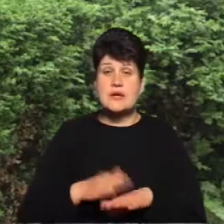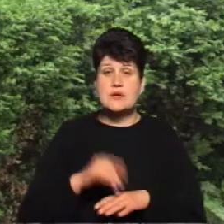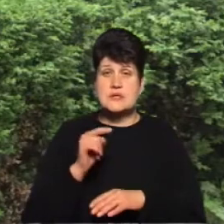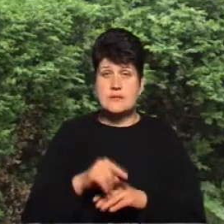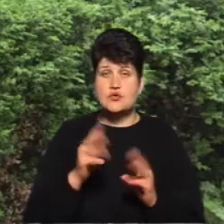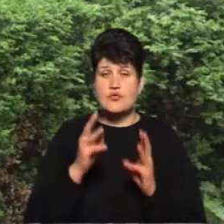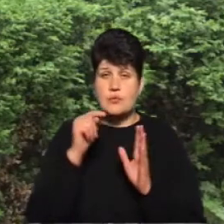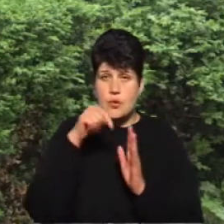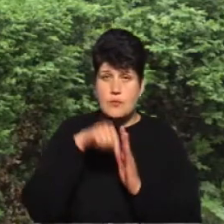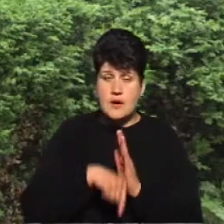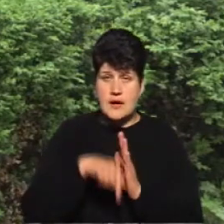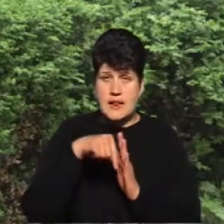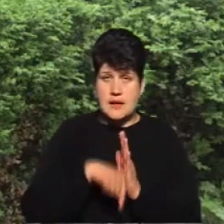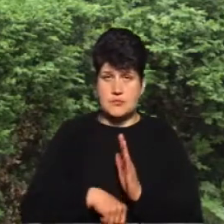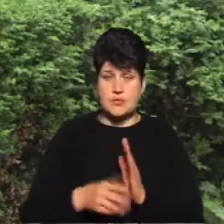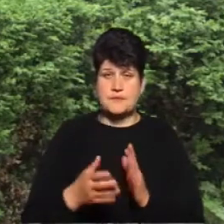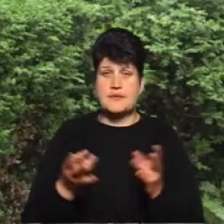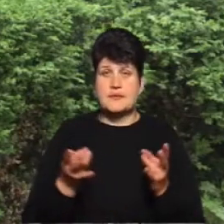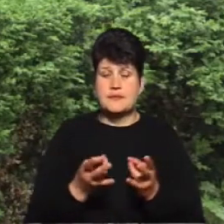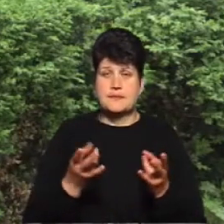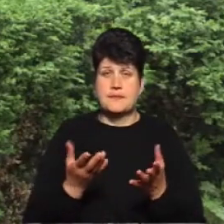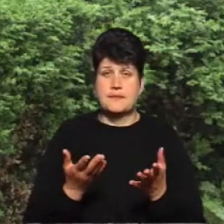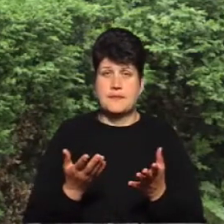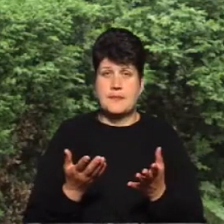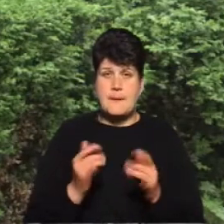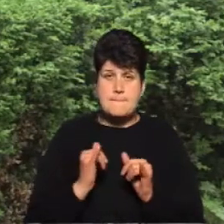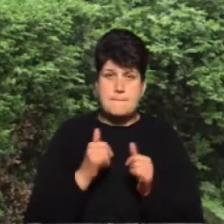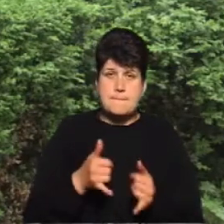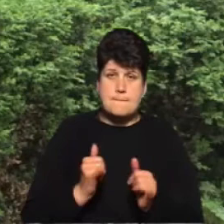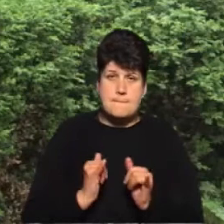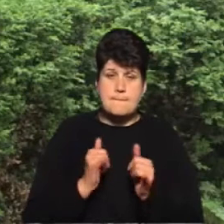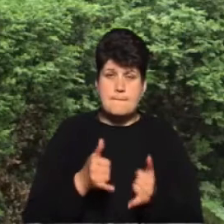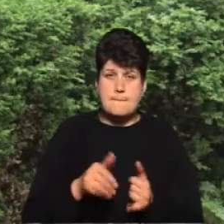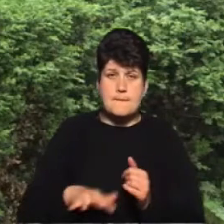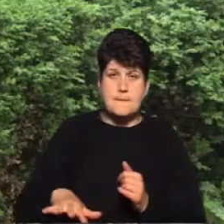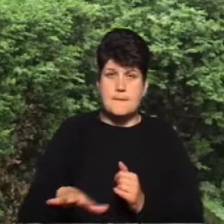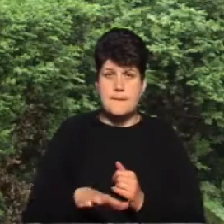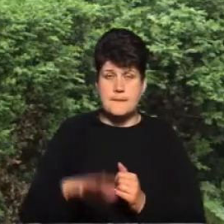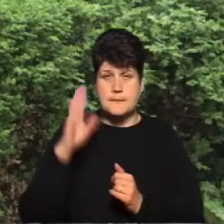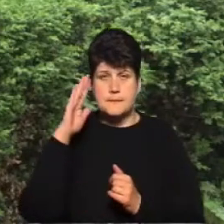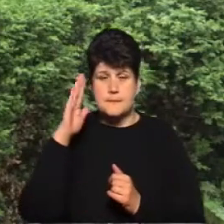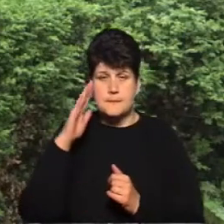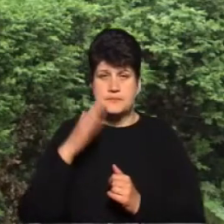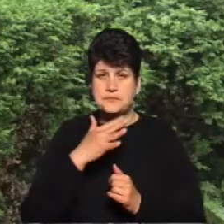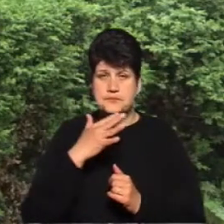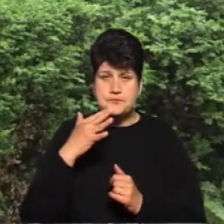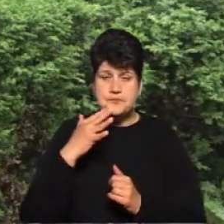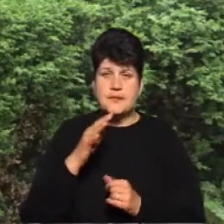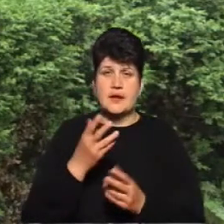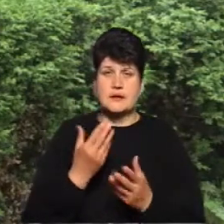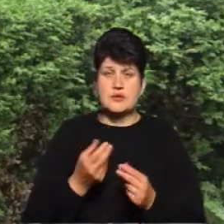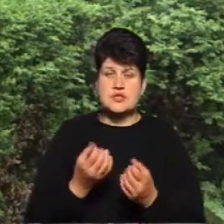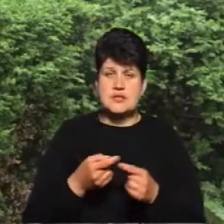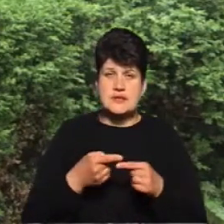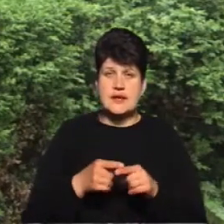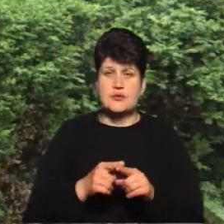глибоко всередину. Доводиться проливати великі площі. Також ми залучаємо ще техніку комунальних підприємств